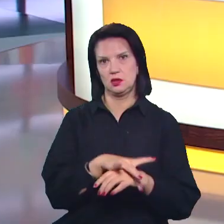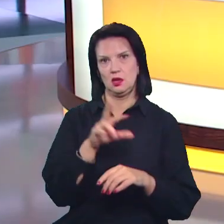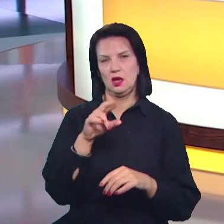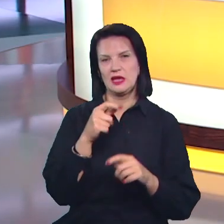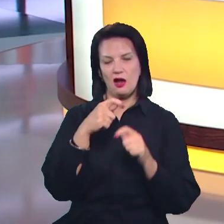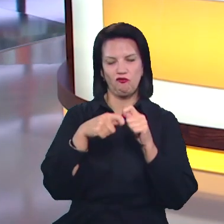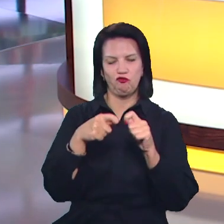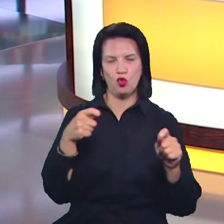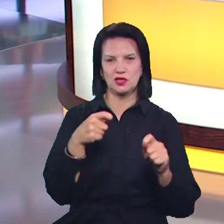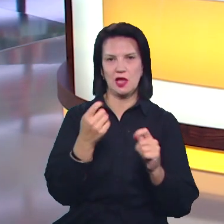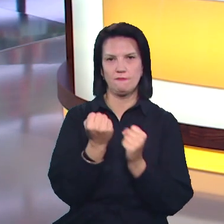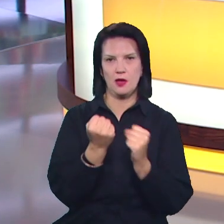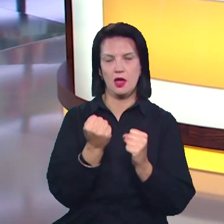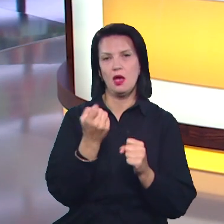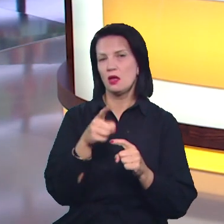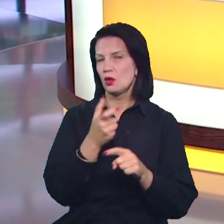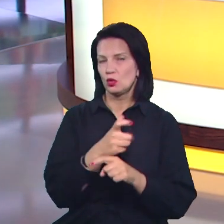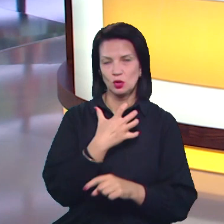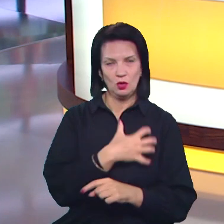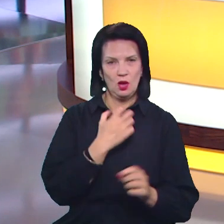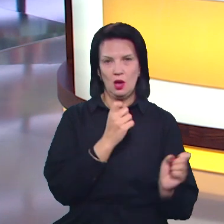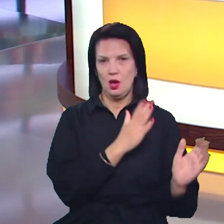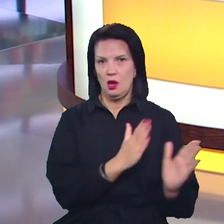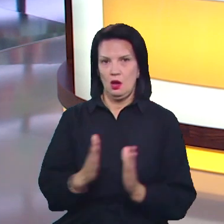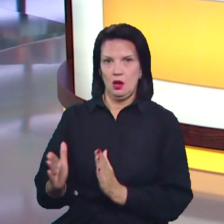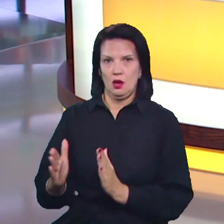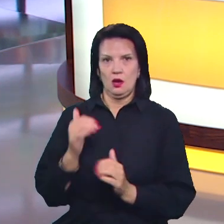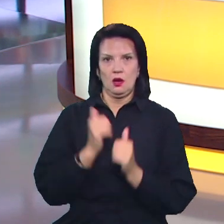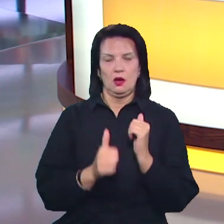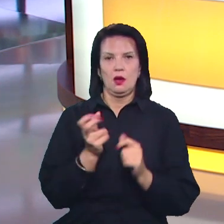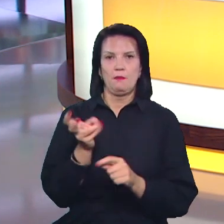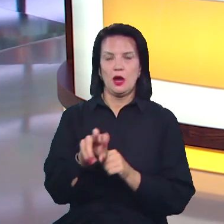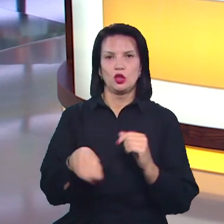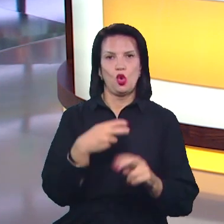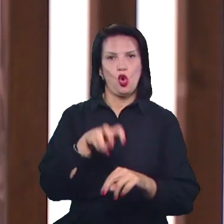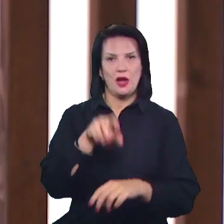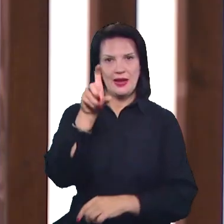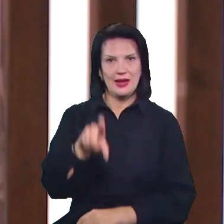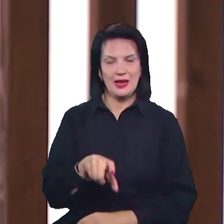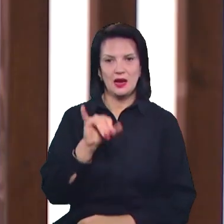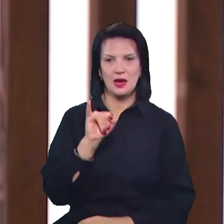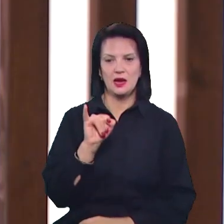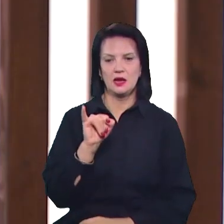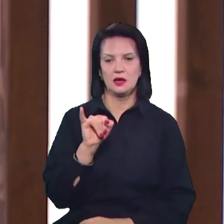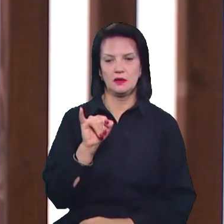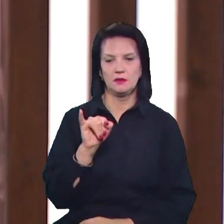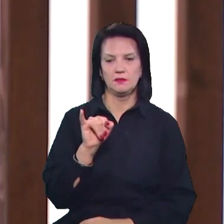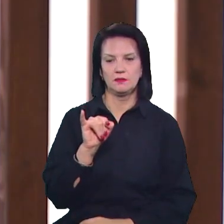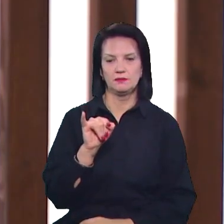ущільнення. Да? Тому це дуже важливо регулярно приходити до лікаря і ось